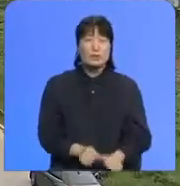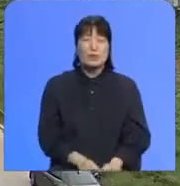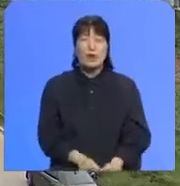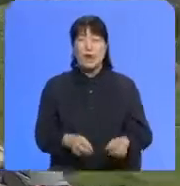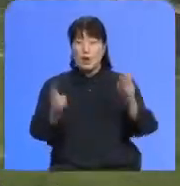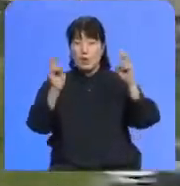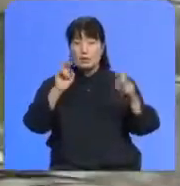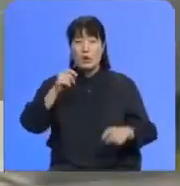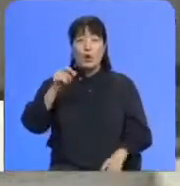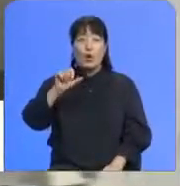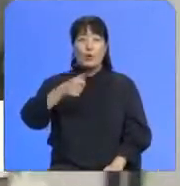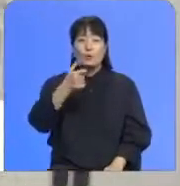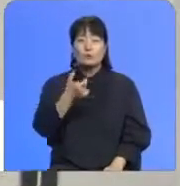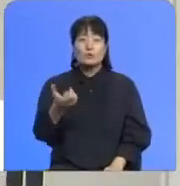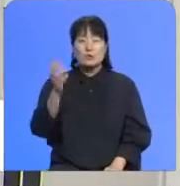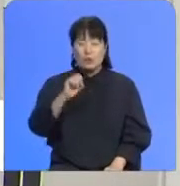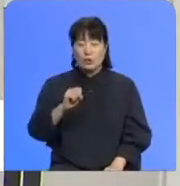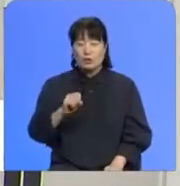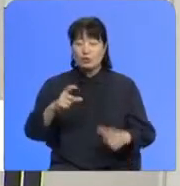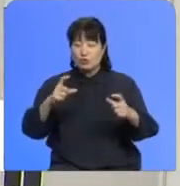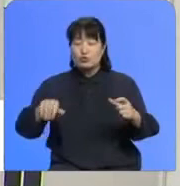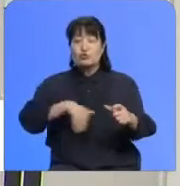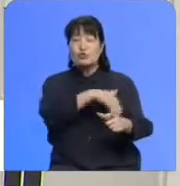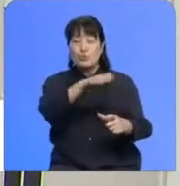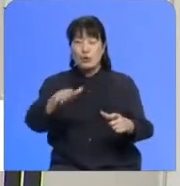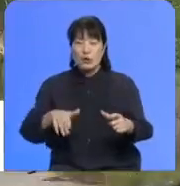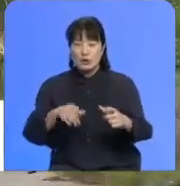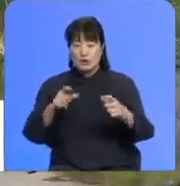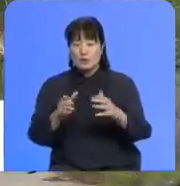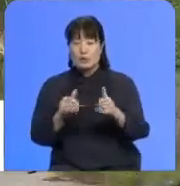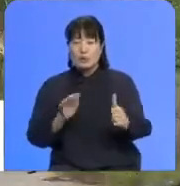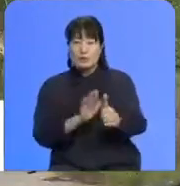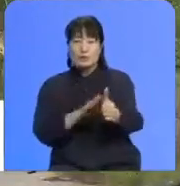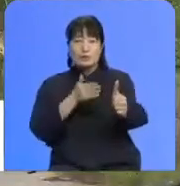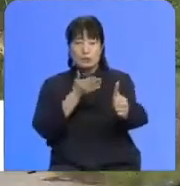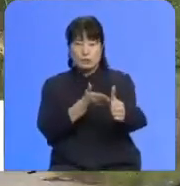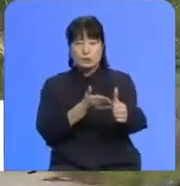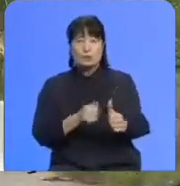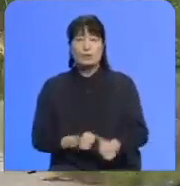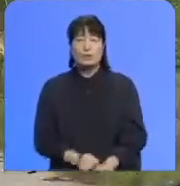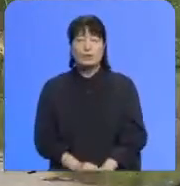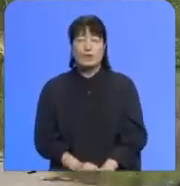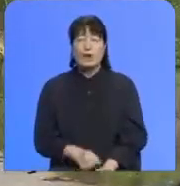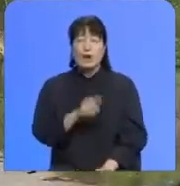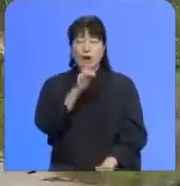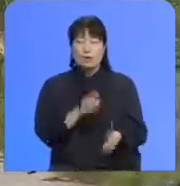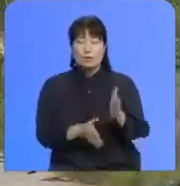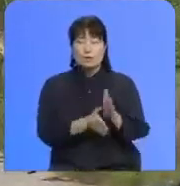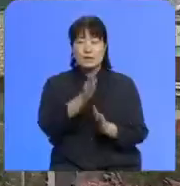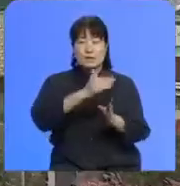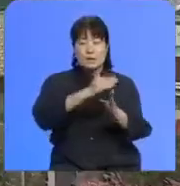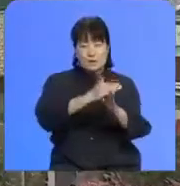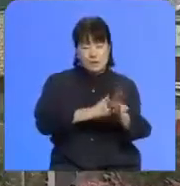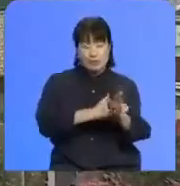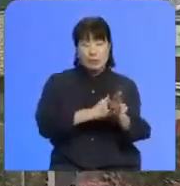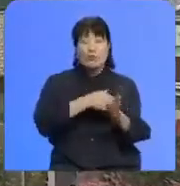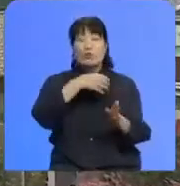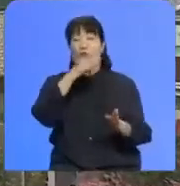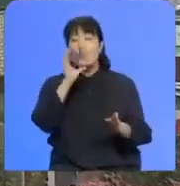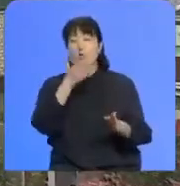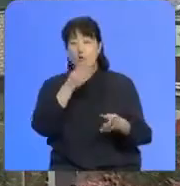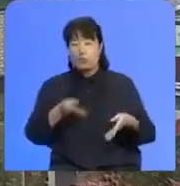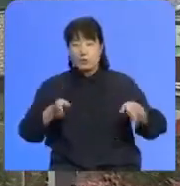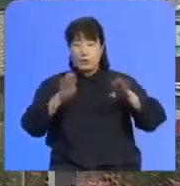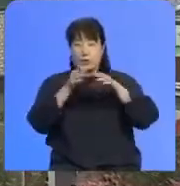지원한 560억 원은 발전소 주변 주민 지원에 집중 투입됩니다. 강릉시는 강릉 남북권 노인종합복지관